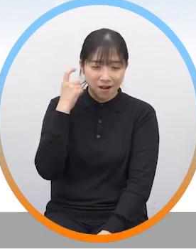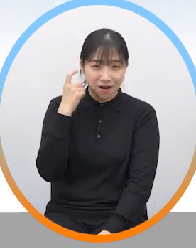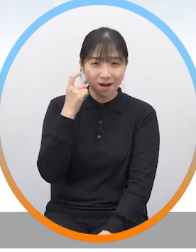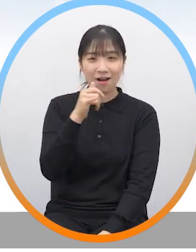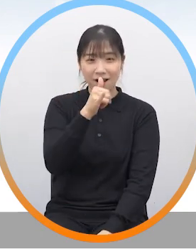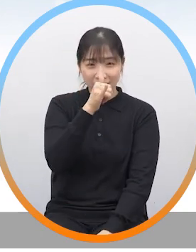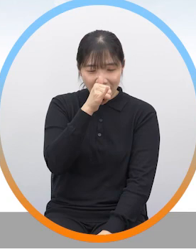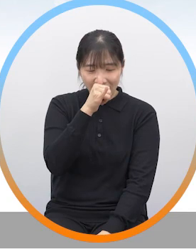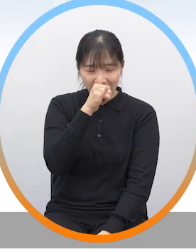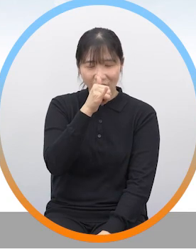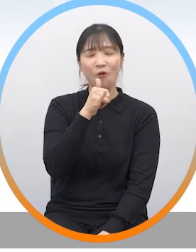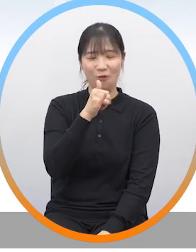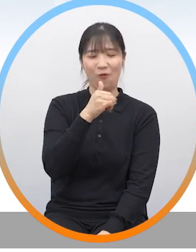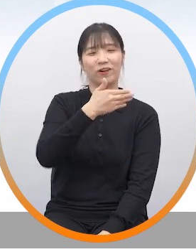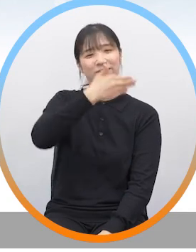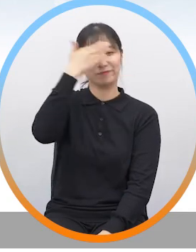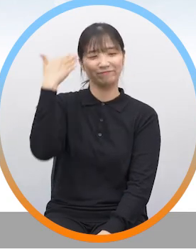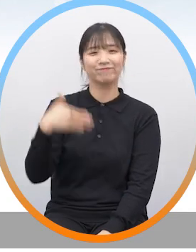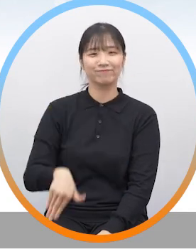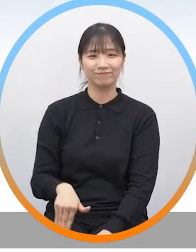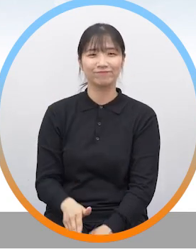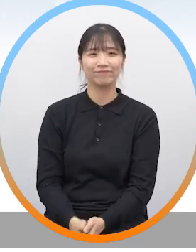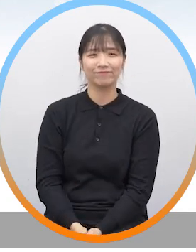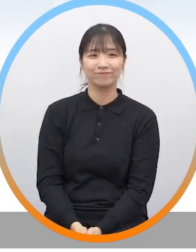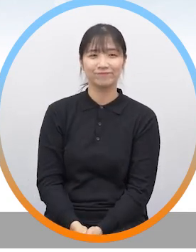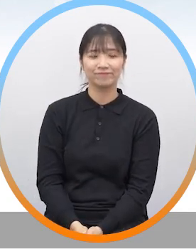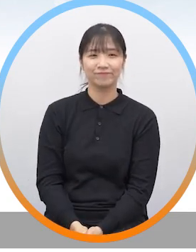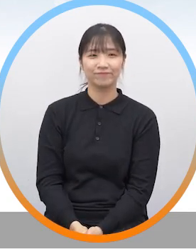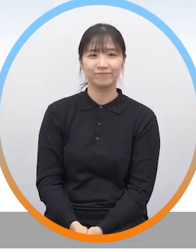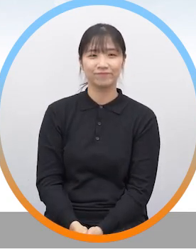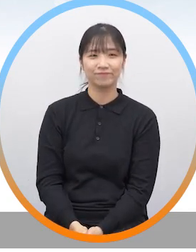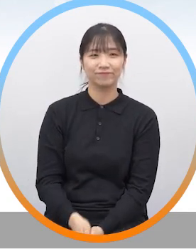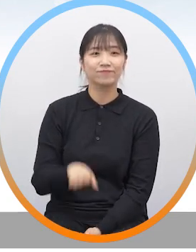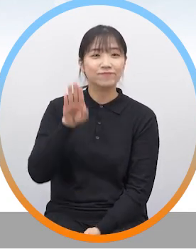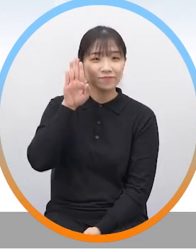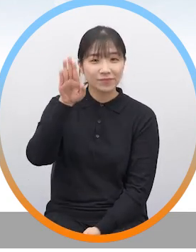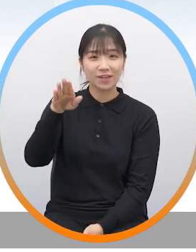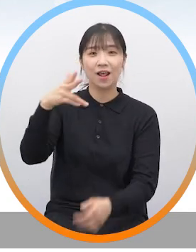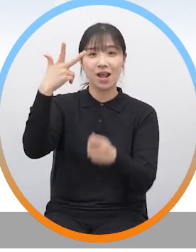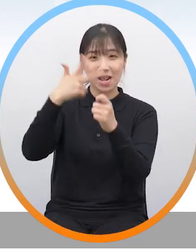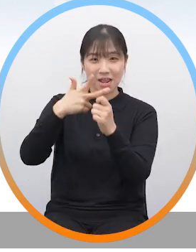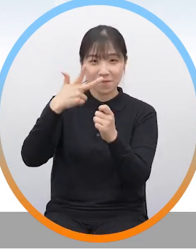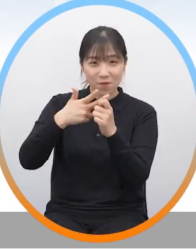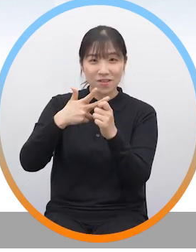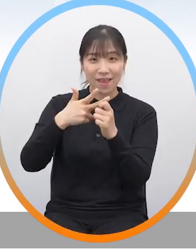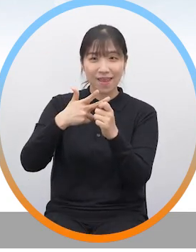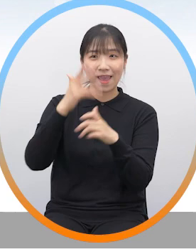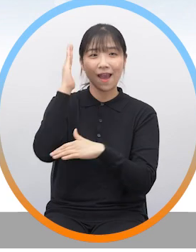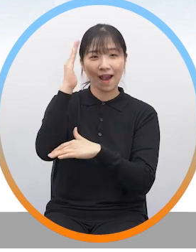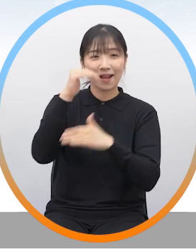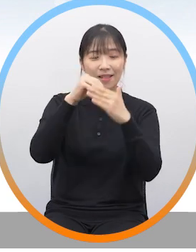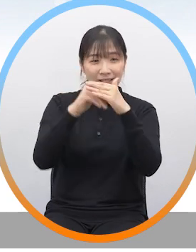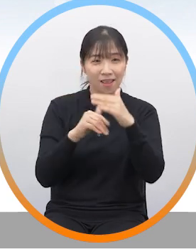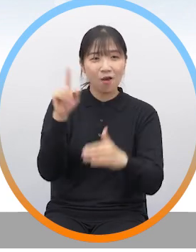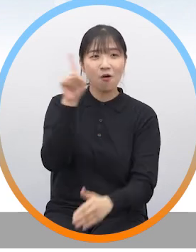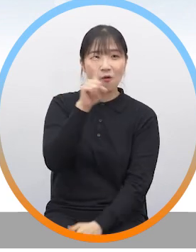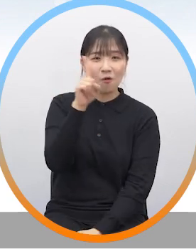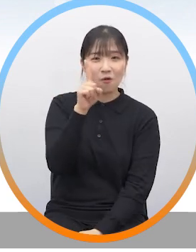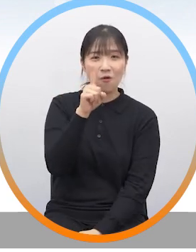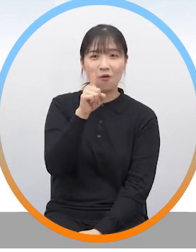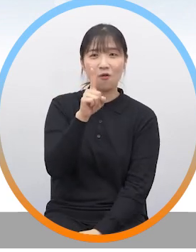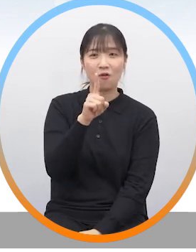강의를 들었다면 굉장히 잘 드신 겁니다. 앞으로 제